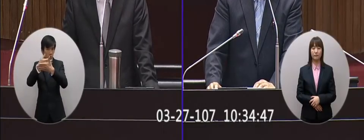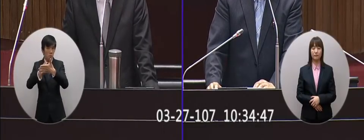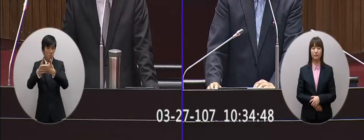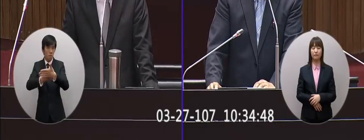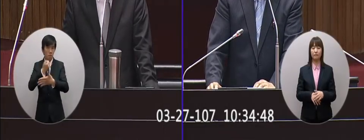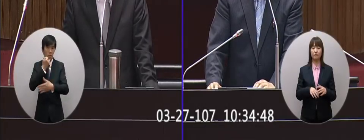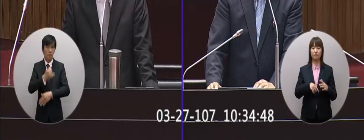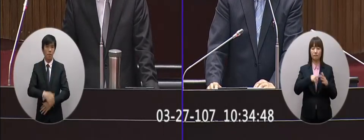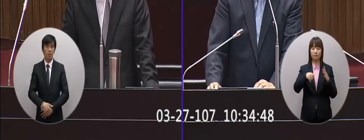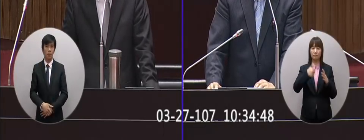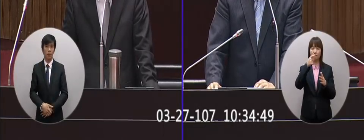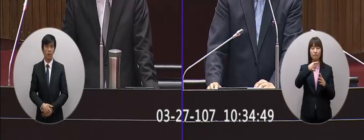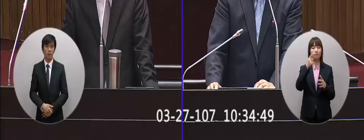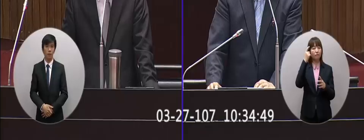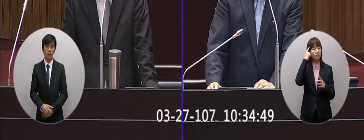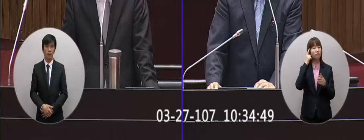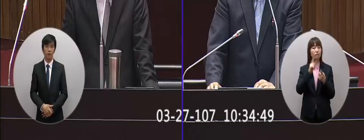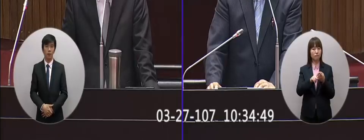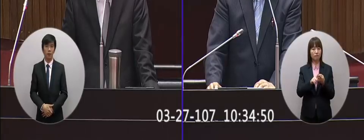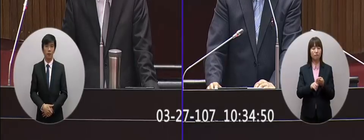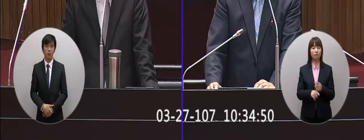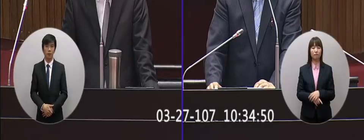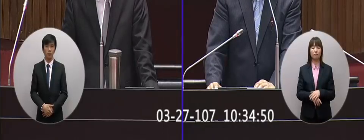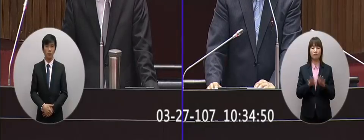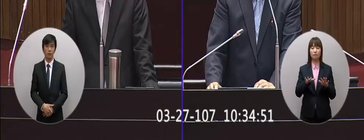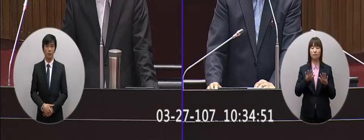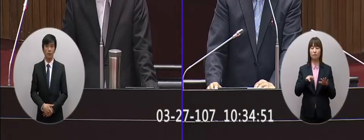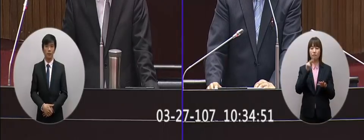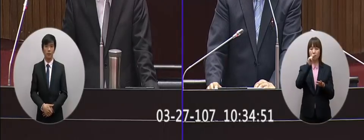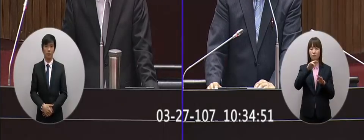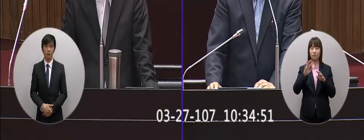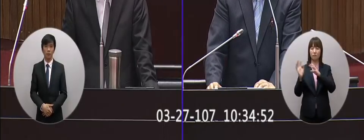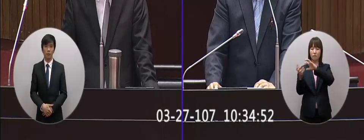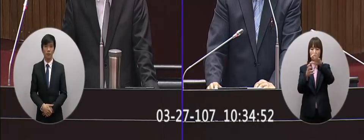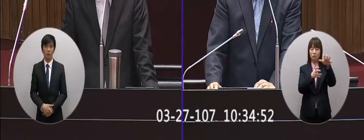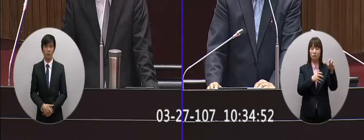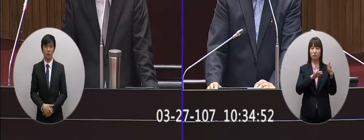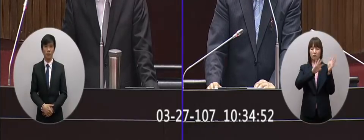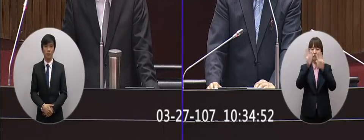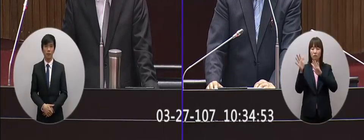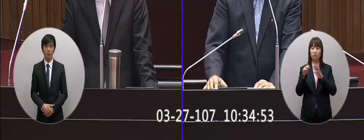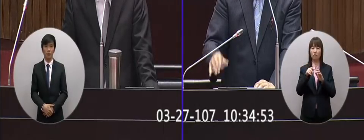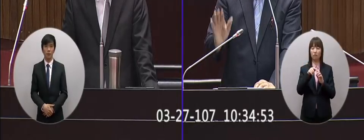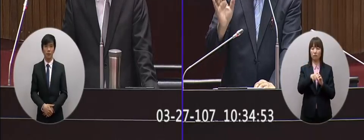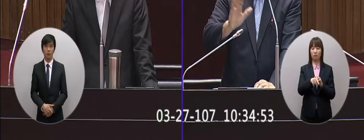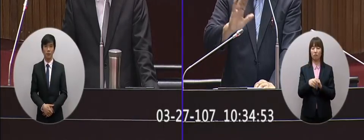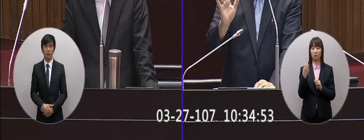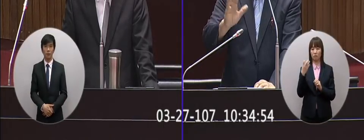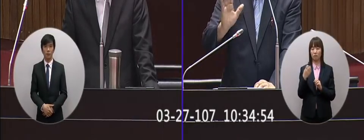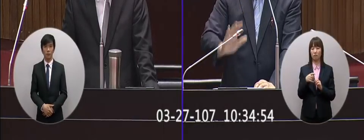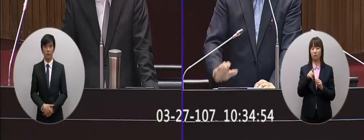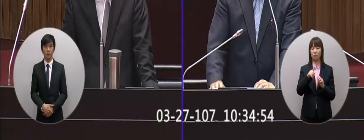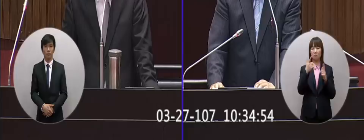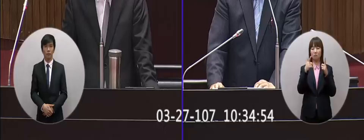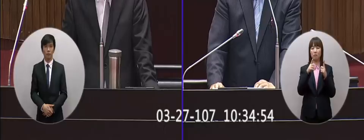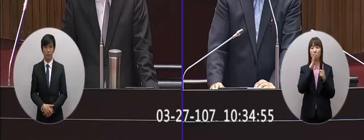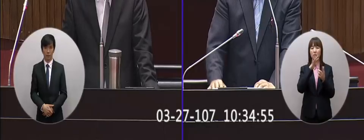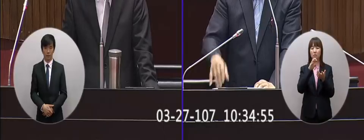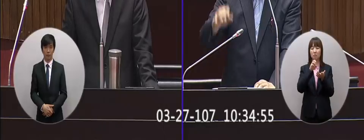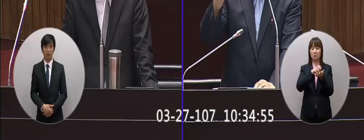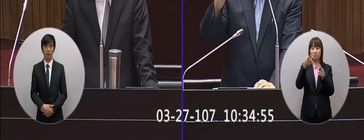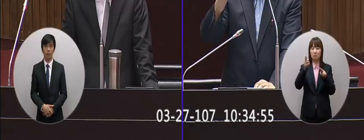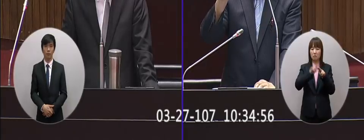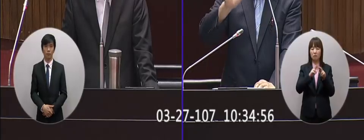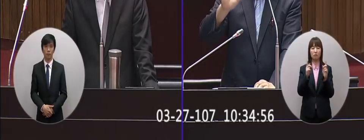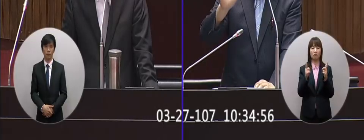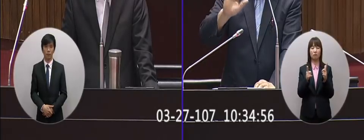就这些。 院长，你这个理念是对的，但是你看到现在全世界的趋势啊，不再讲飞核，不